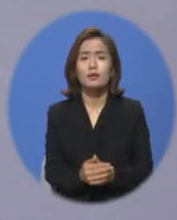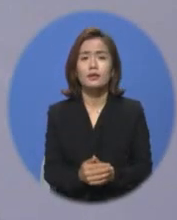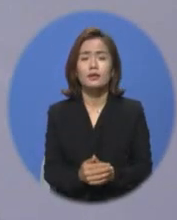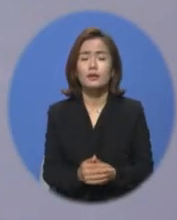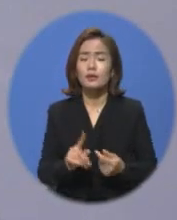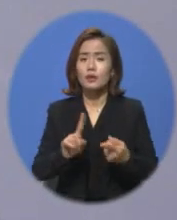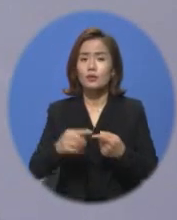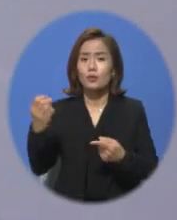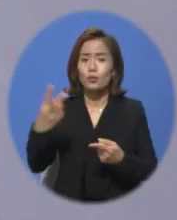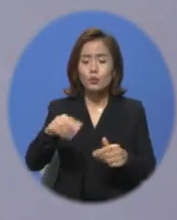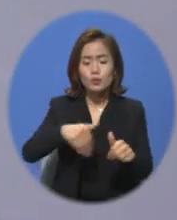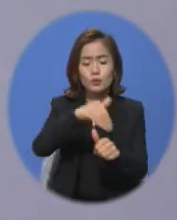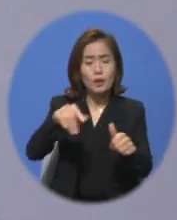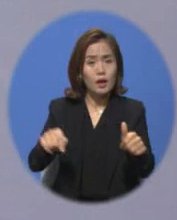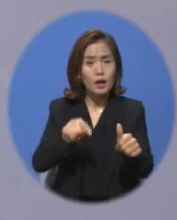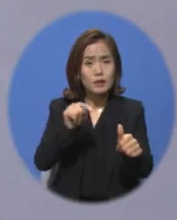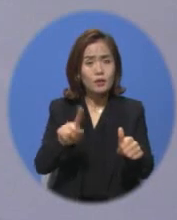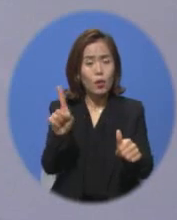지진